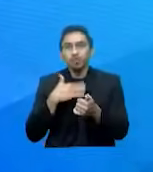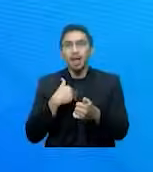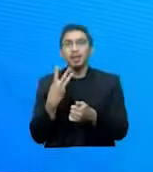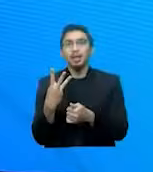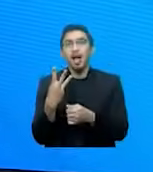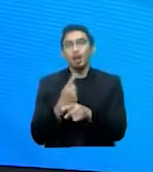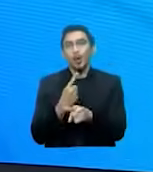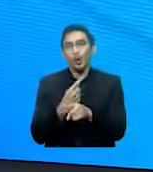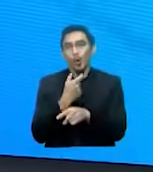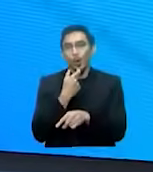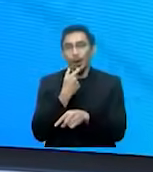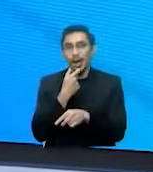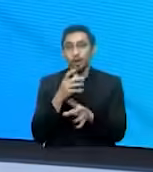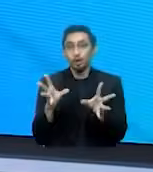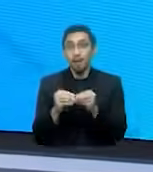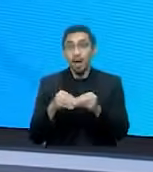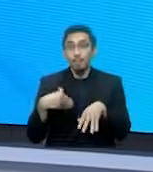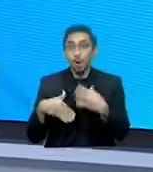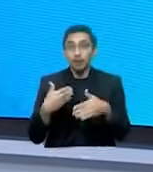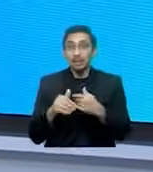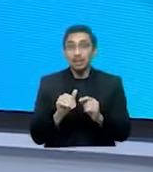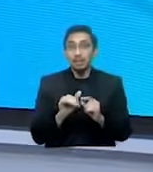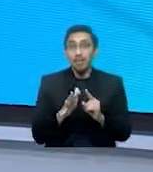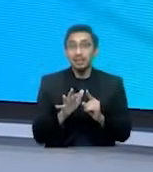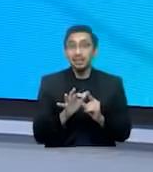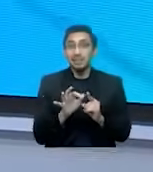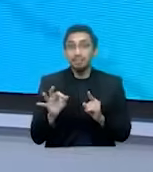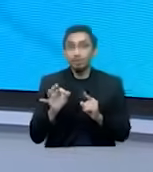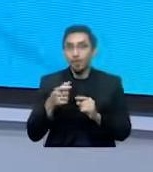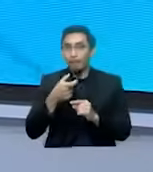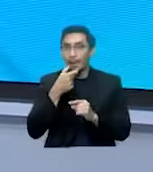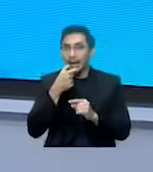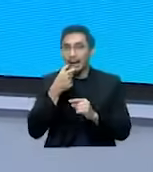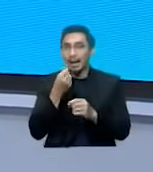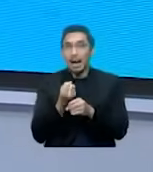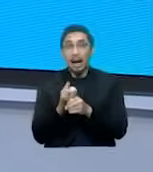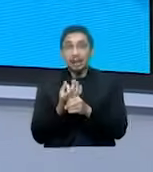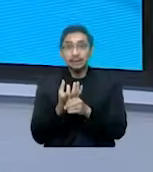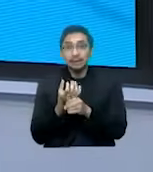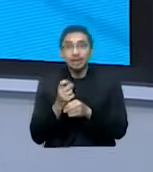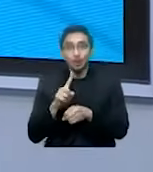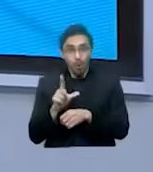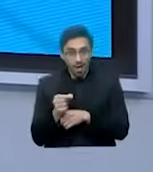dengan jumlah produksi 15.000 pai nanas per bulan. Berikut kisah